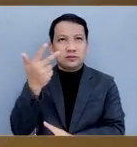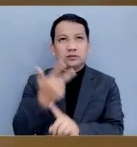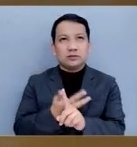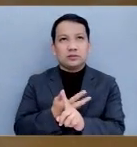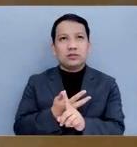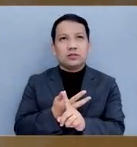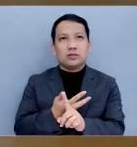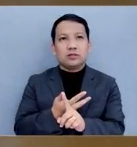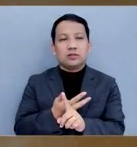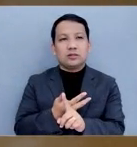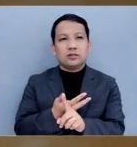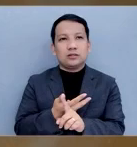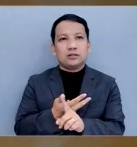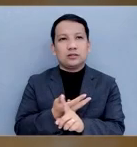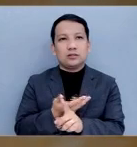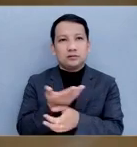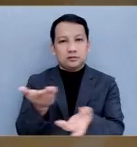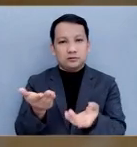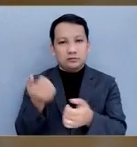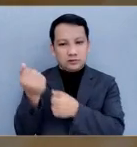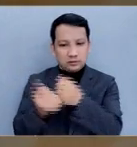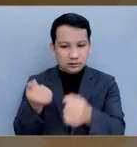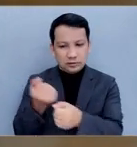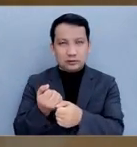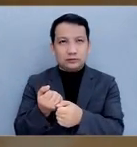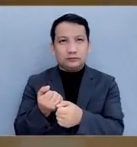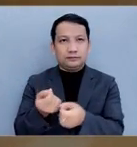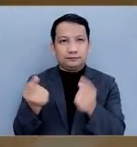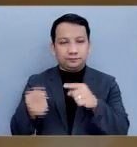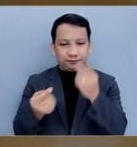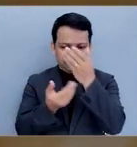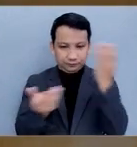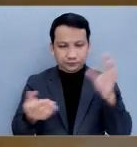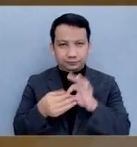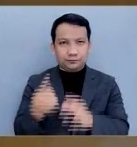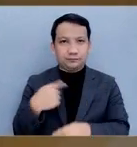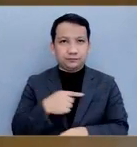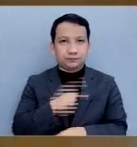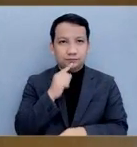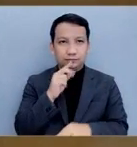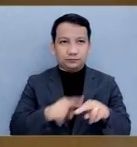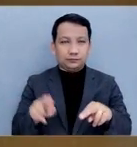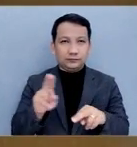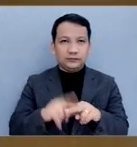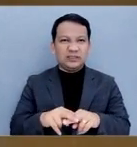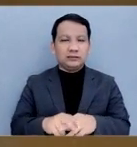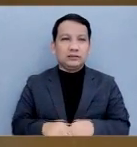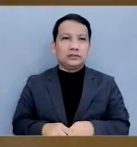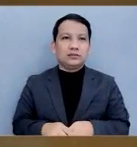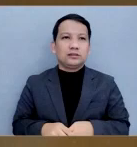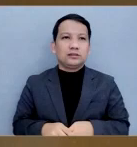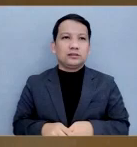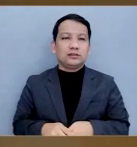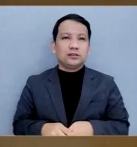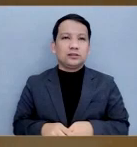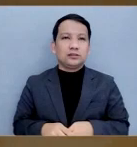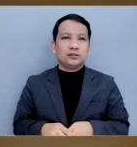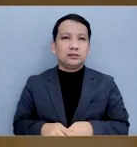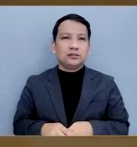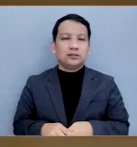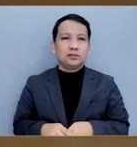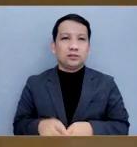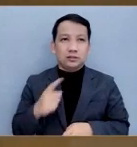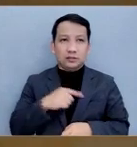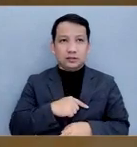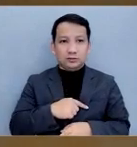yung nangyayari taon-taon. Every Burr months is really on a high price. And then pagdating ng mga February